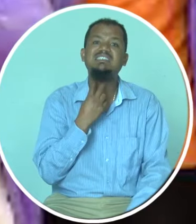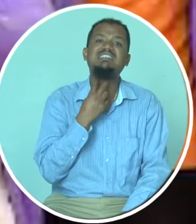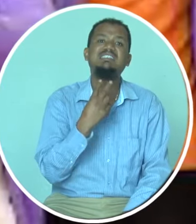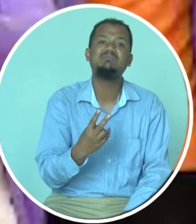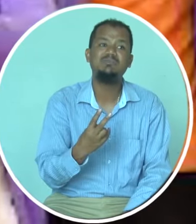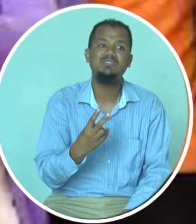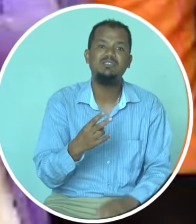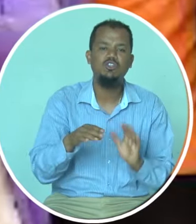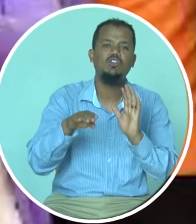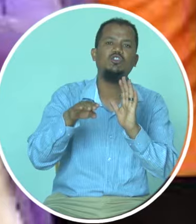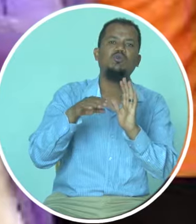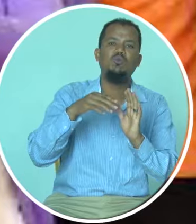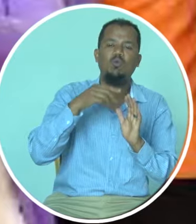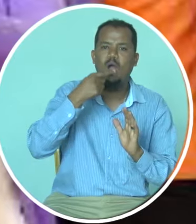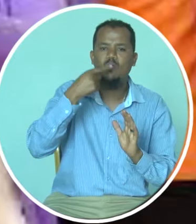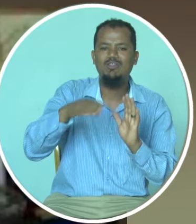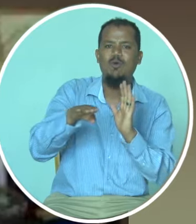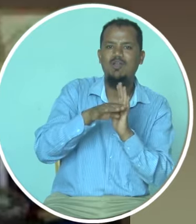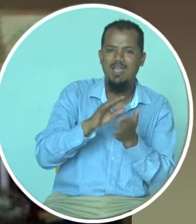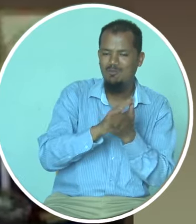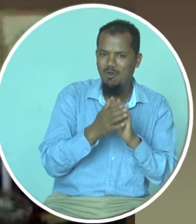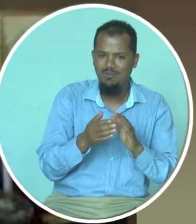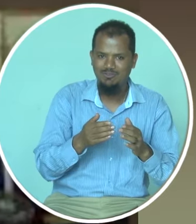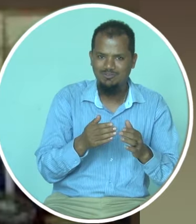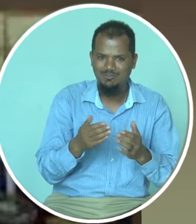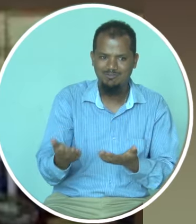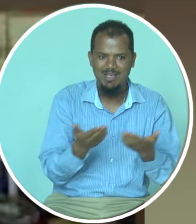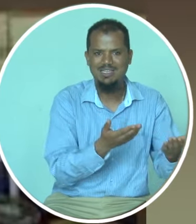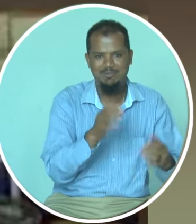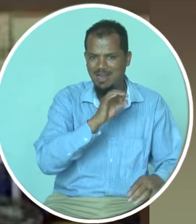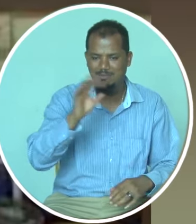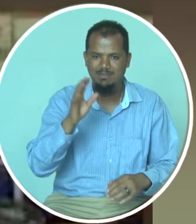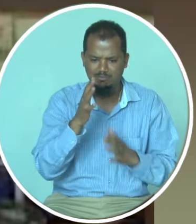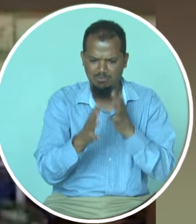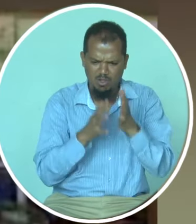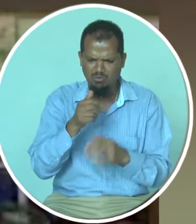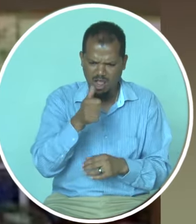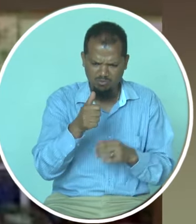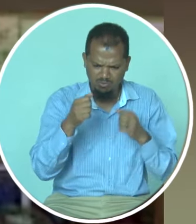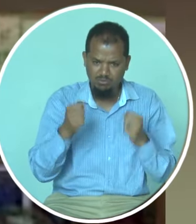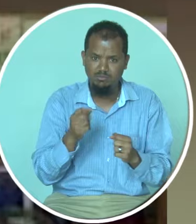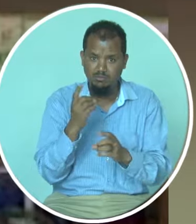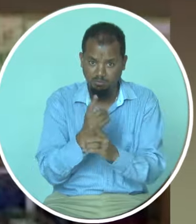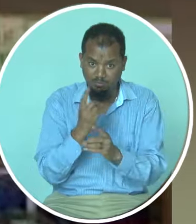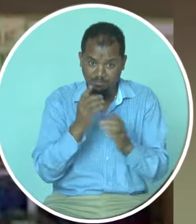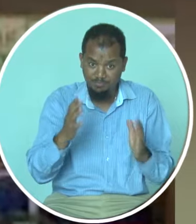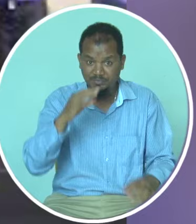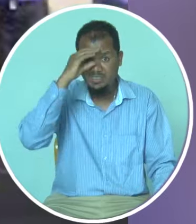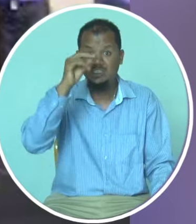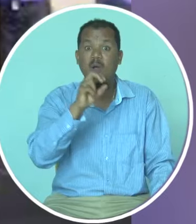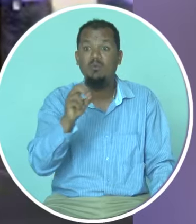ቋንቋ ተወካይ ተደርጎ መቅረብ ስለሌለበት ነው። ምልክት ቋንቋ ራሱን ችሎ ተፈጥሯዊ